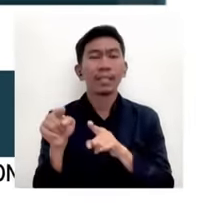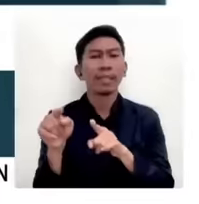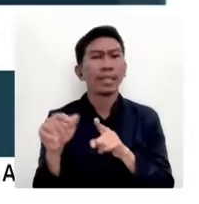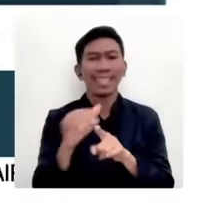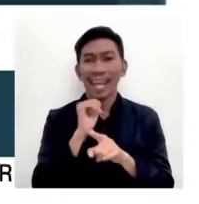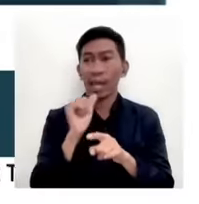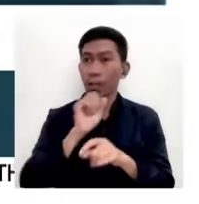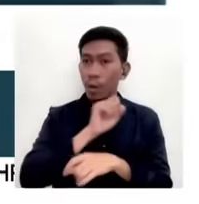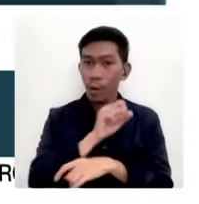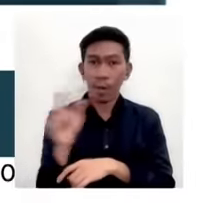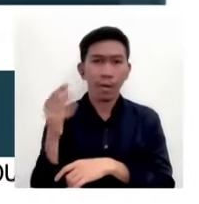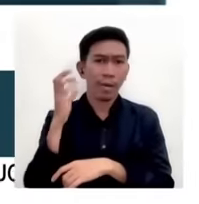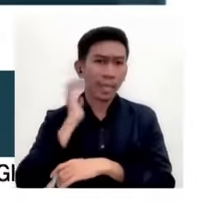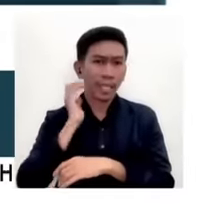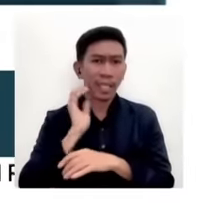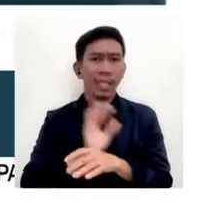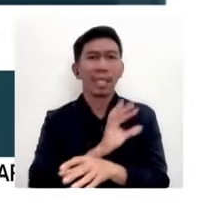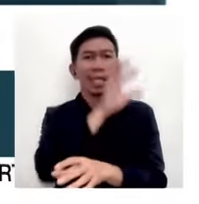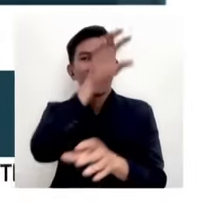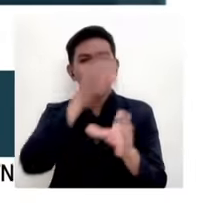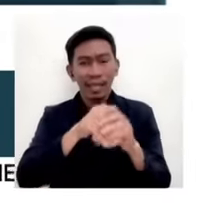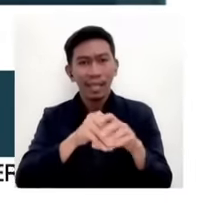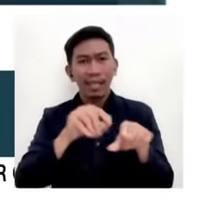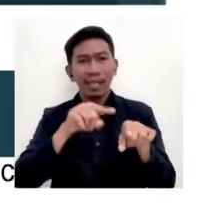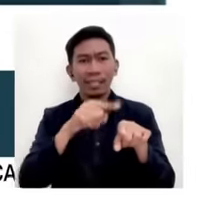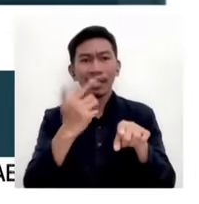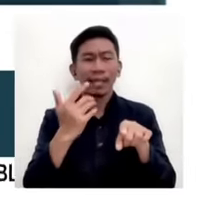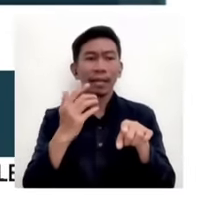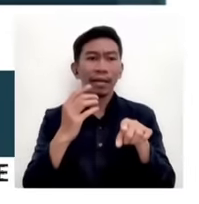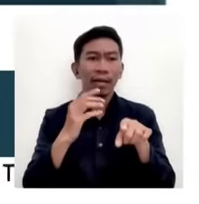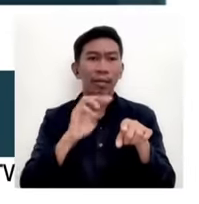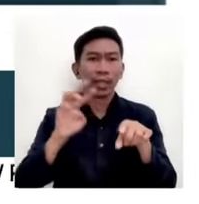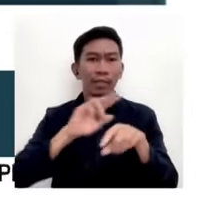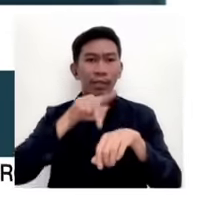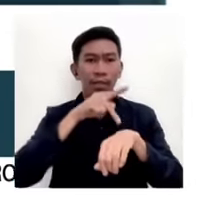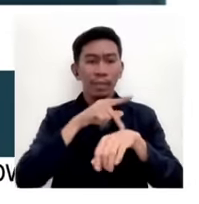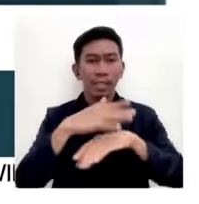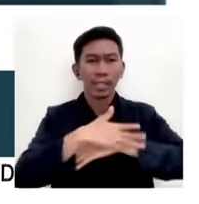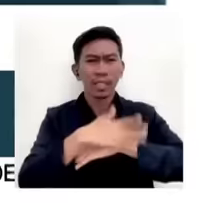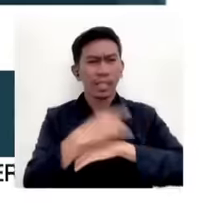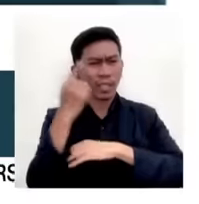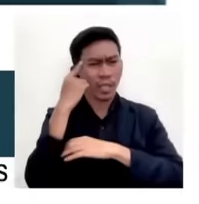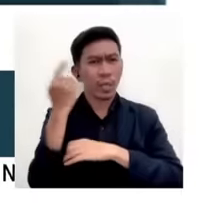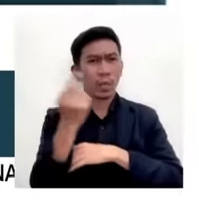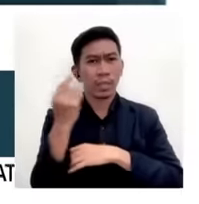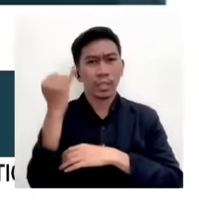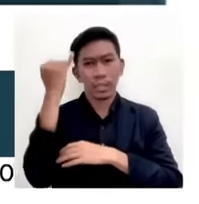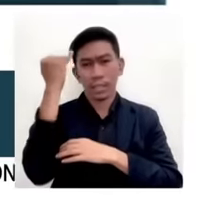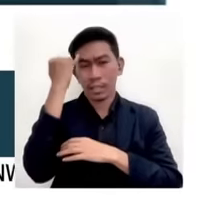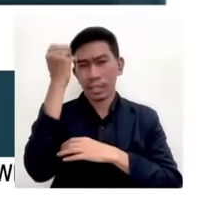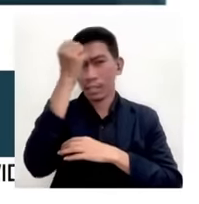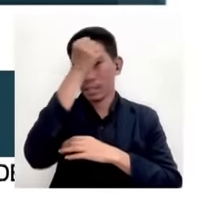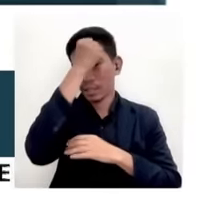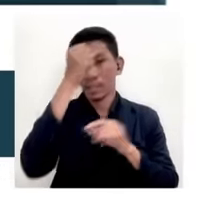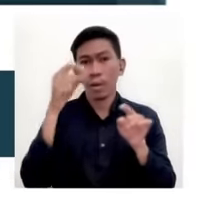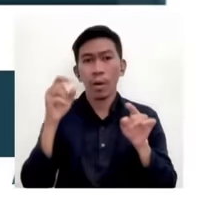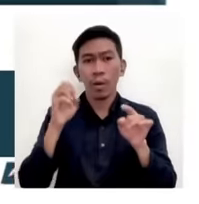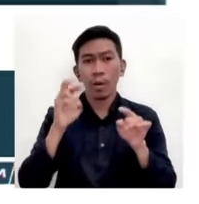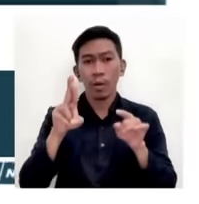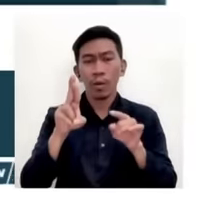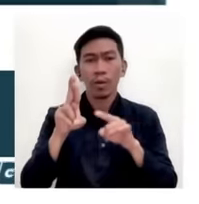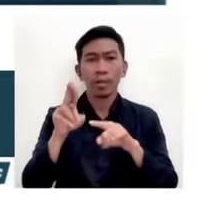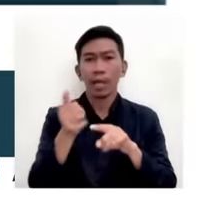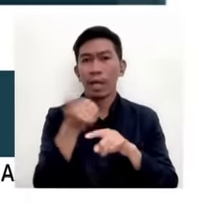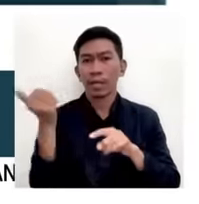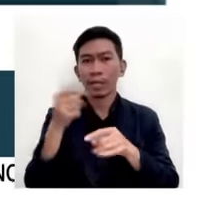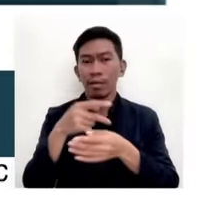sa issue ng West Philippine Sea. I think it's only Sulu and its islands, no, because some part of the West